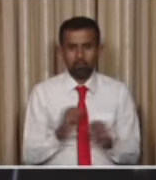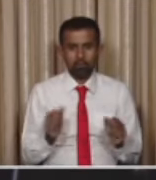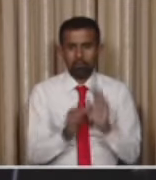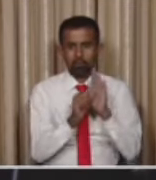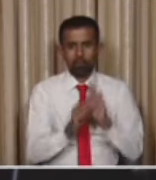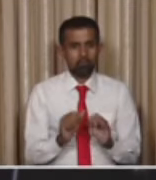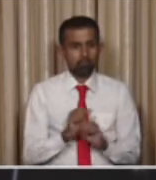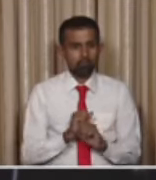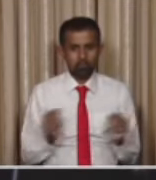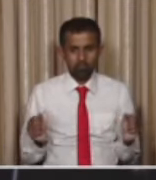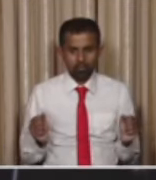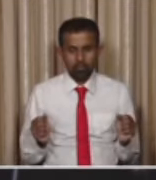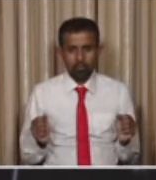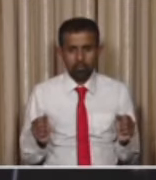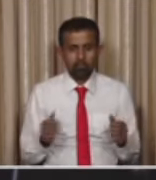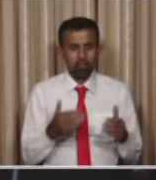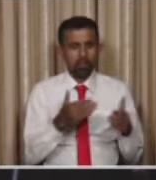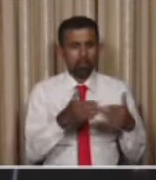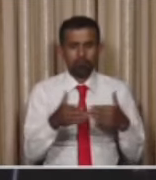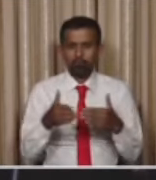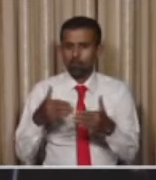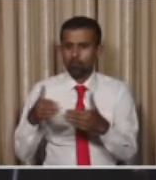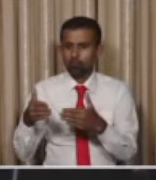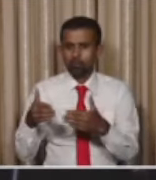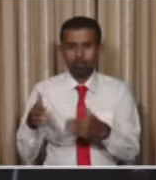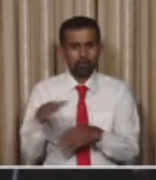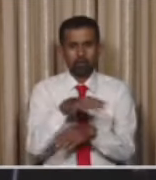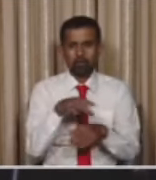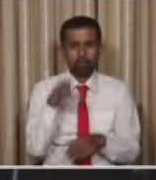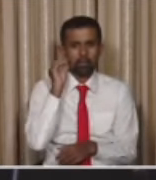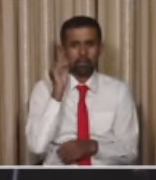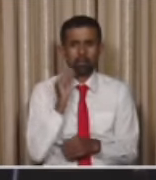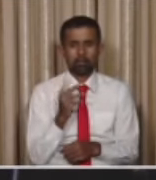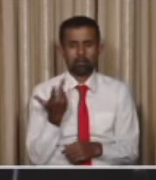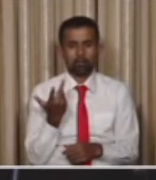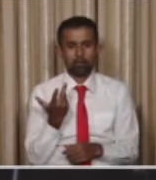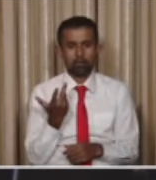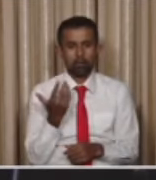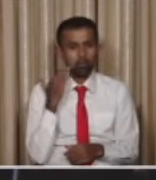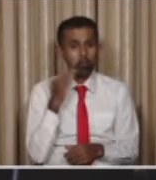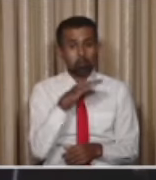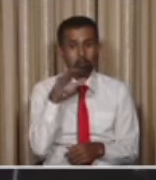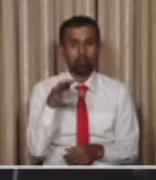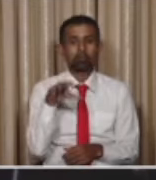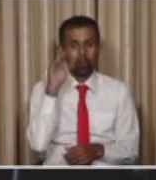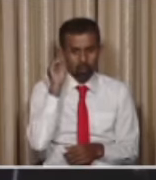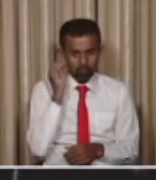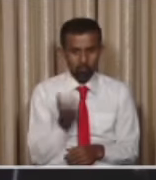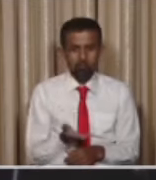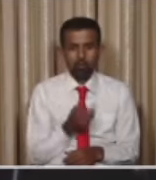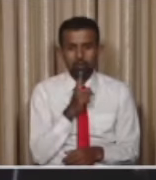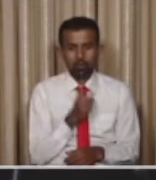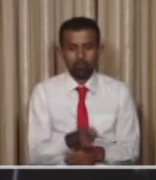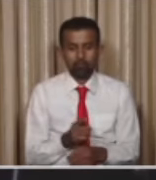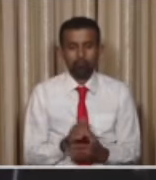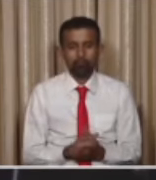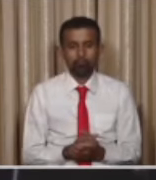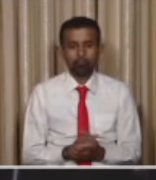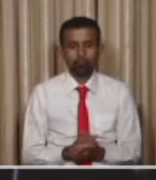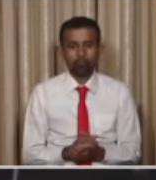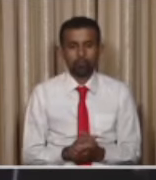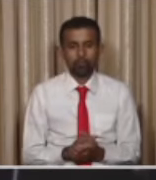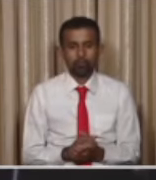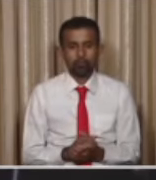ලක් කිරීමක් නෙමෙයි. නමුත් මේ වෙනස කාටවත් තේරෙන්නේ නැති නිසා ඒ පිළිබඳව ජනතාව දැනගත යුතුයි කියලා තමයි මම කියන්නේ. එසේ කිමින්